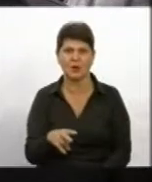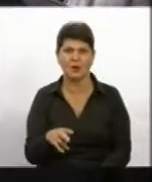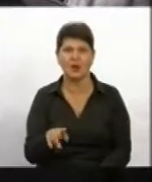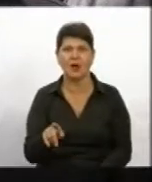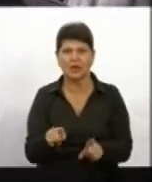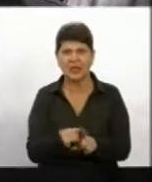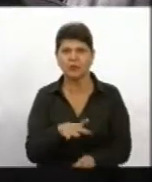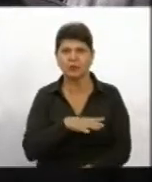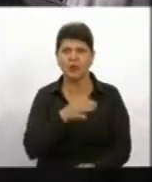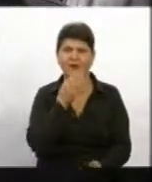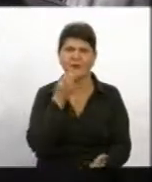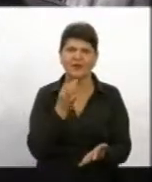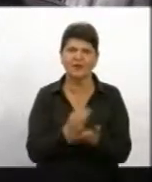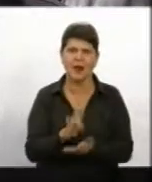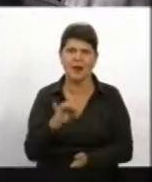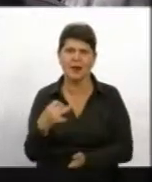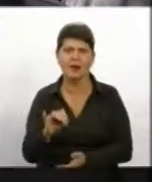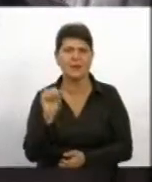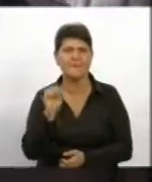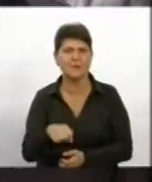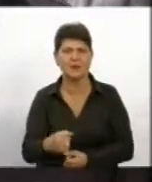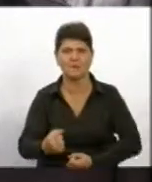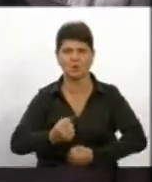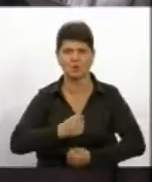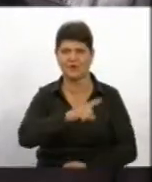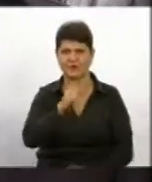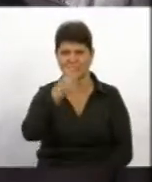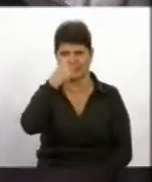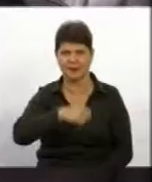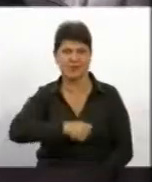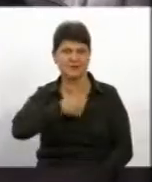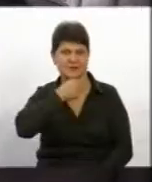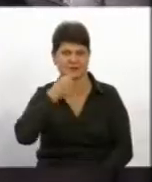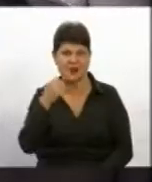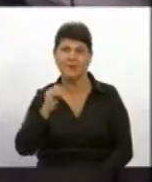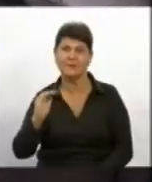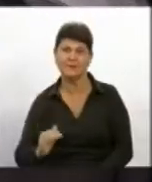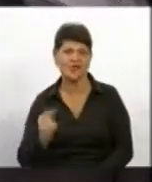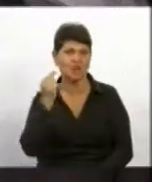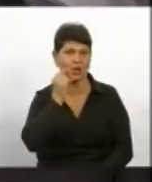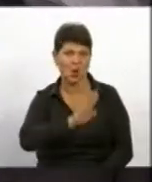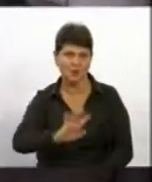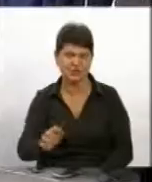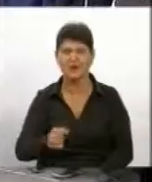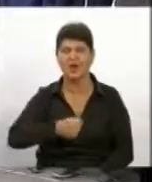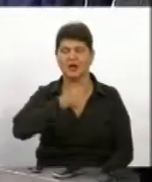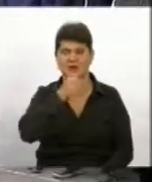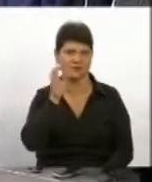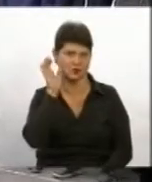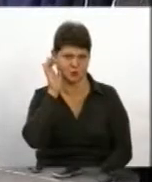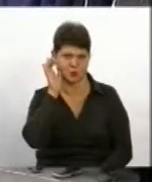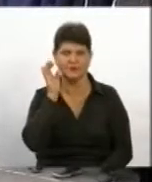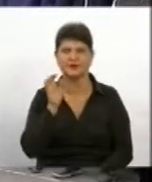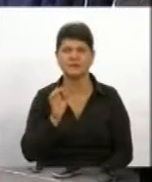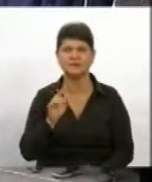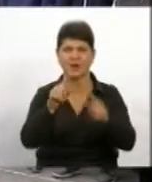відповідальний чи відповідальний, міг постояти за себе, міг старших, менших не вбіжав і старшим слухався. Встановити